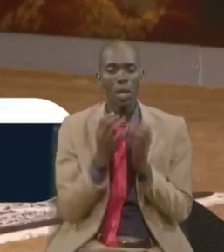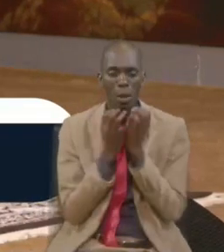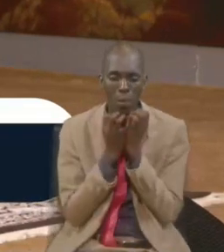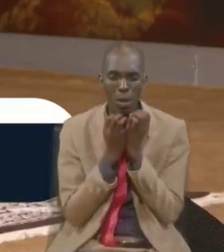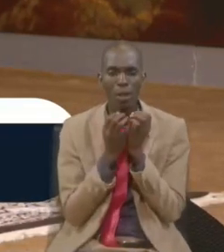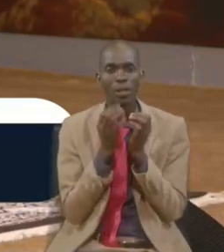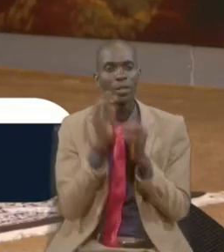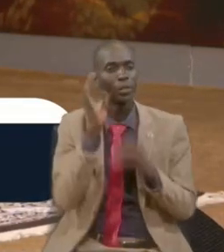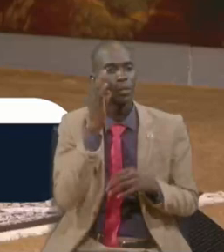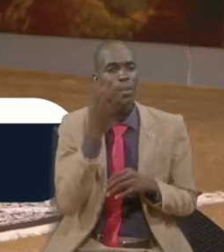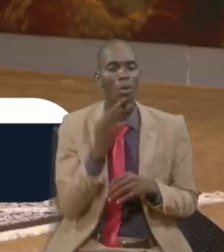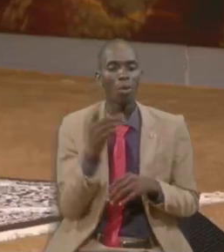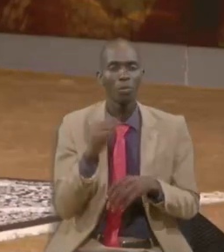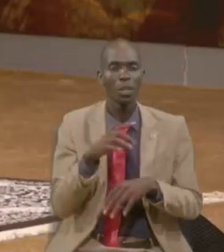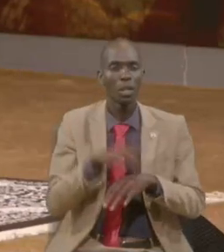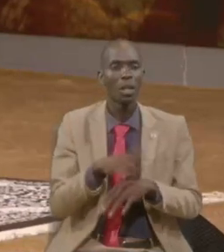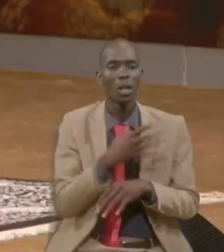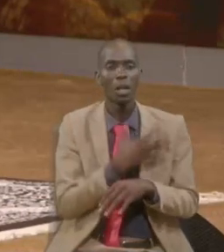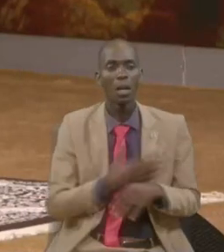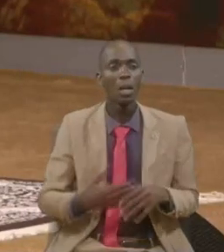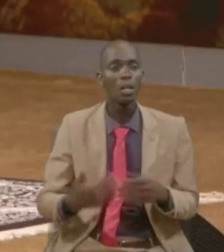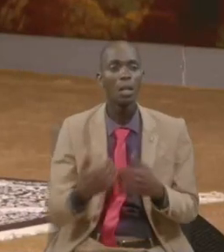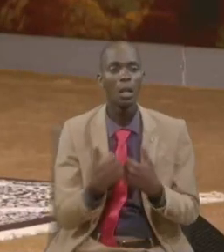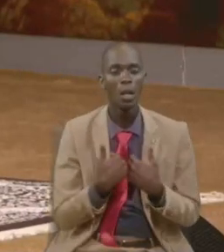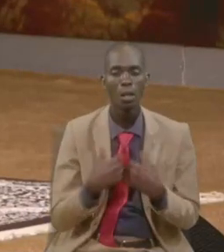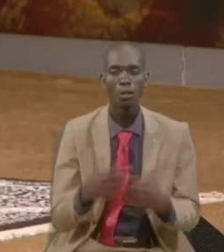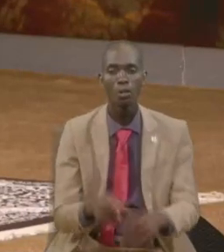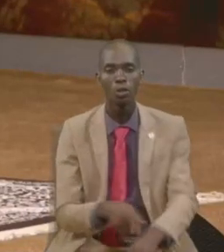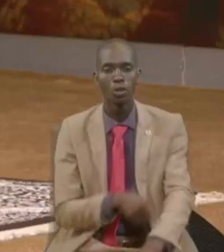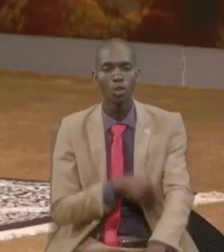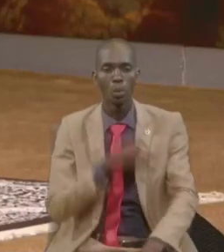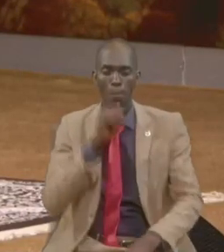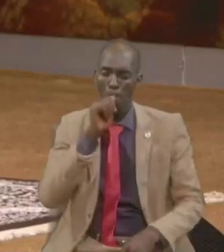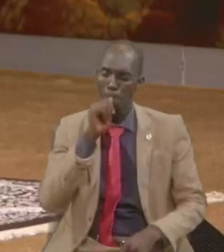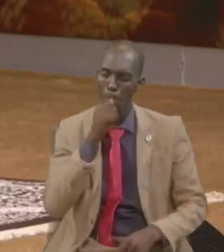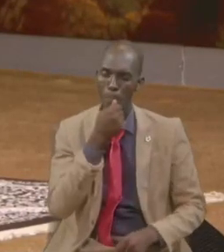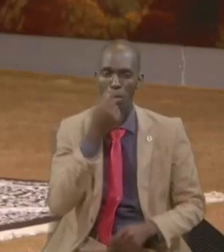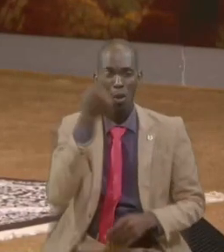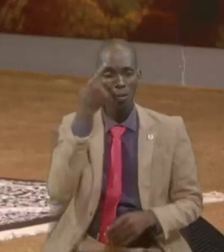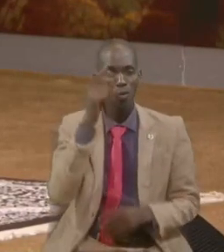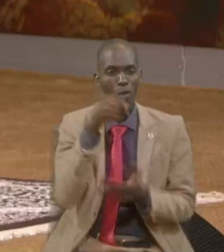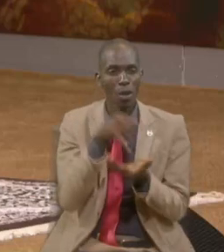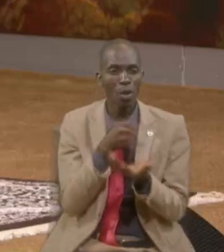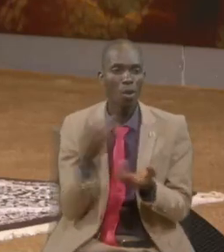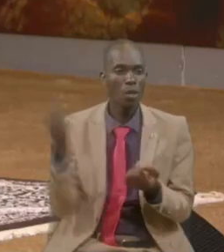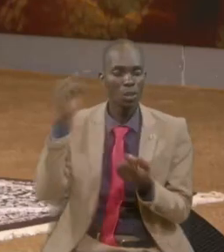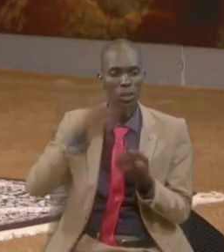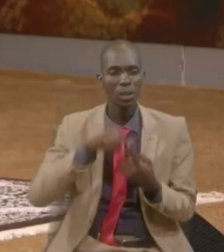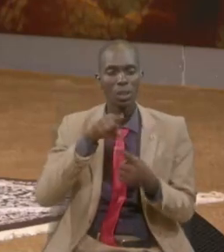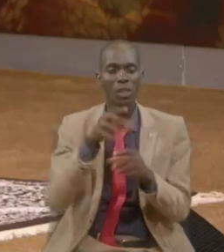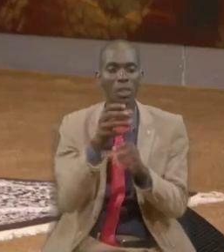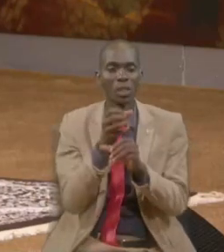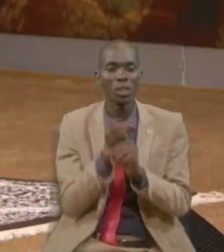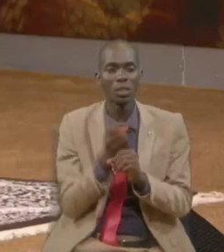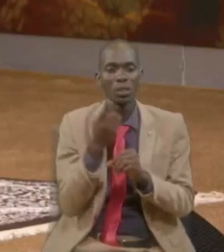fruit de la terre, prenant patience à son égard, jusqu'à ce qu'il ait reçu